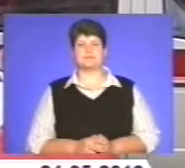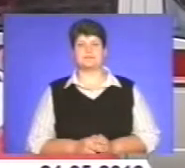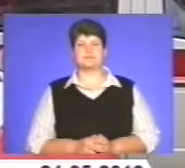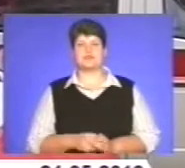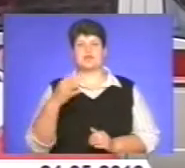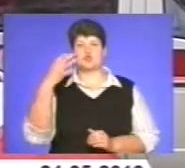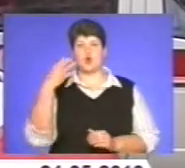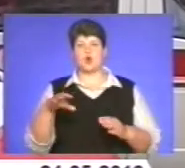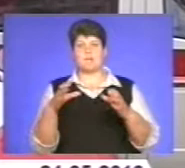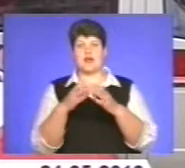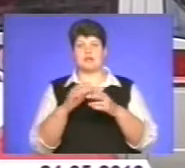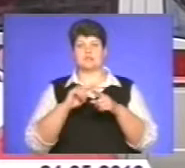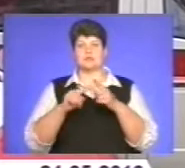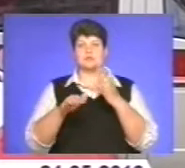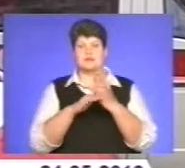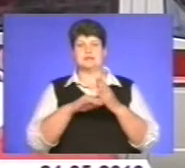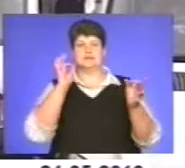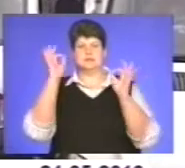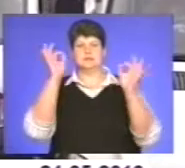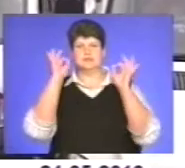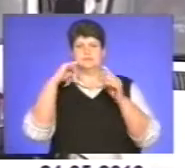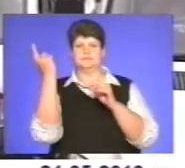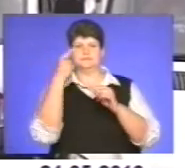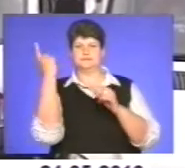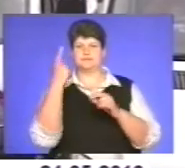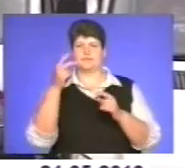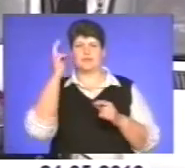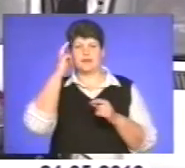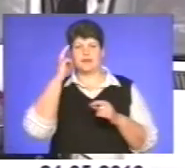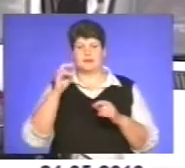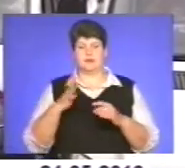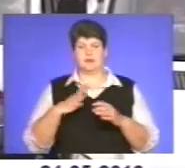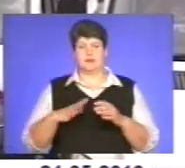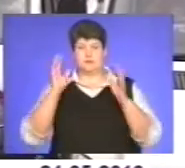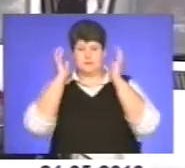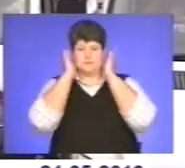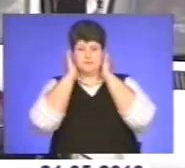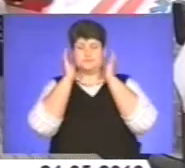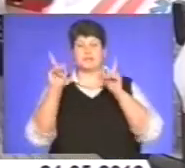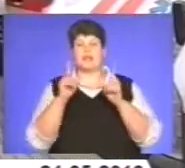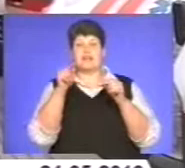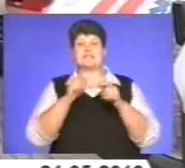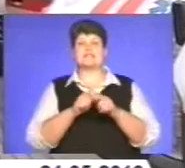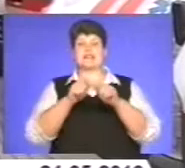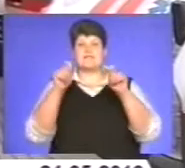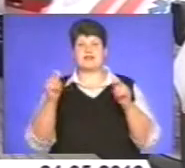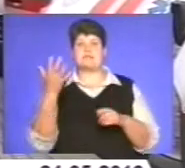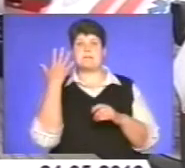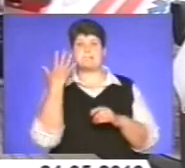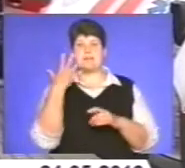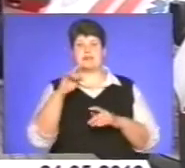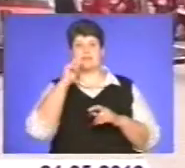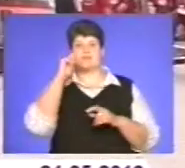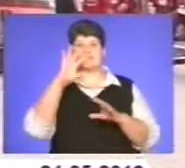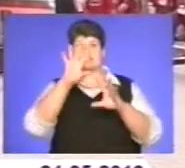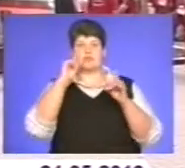40 бригад швидкої з увімкненими сиренами. Кияни ледь стримуються, аби не затуляти вух. Так відкривається 5-й український чемпіонат